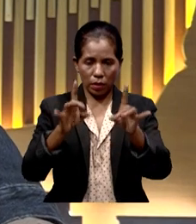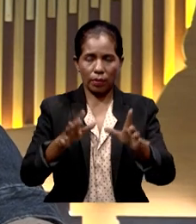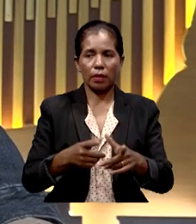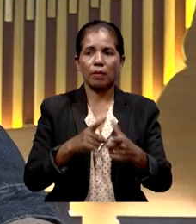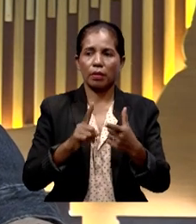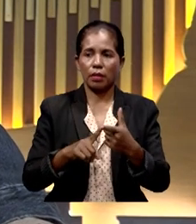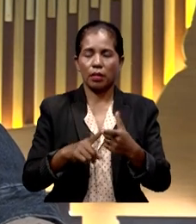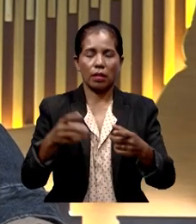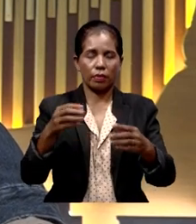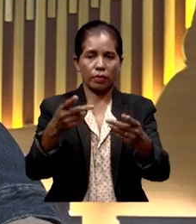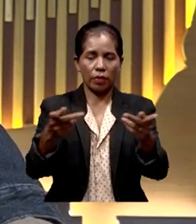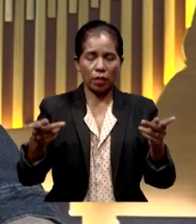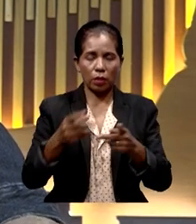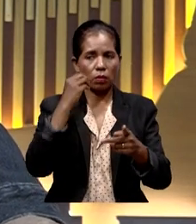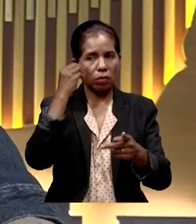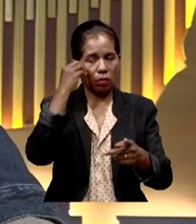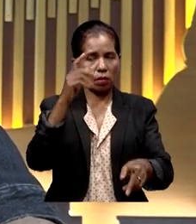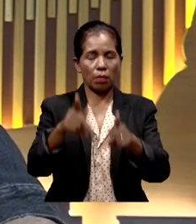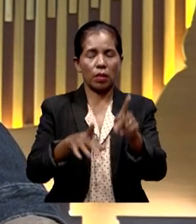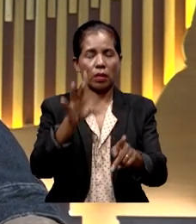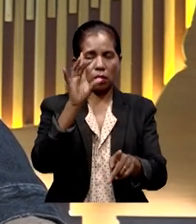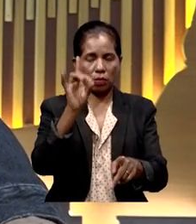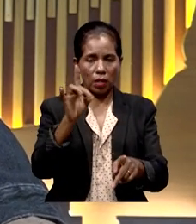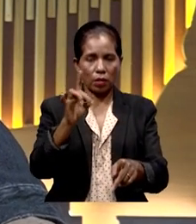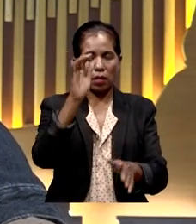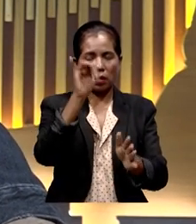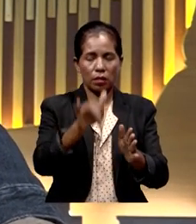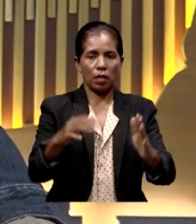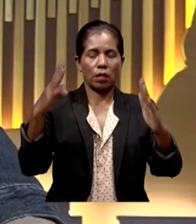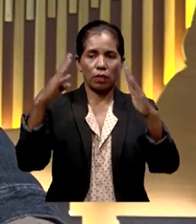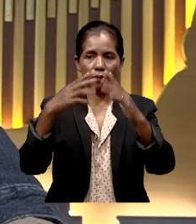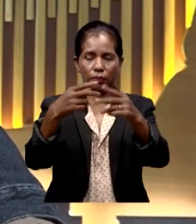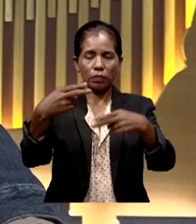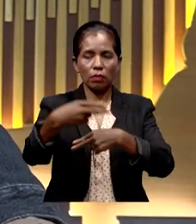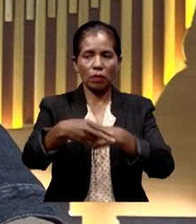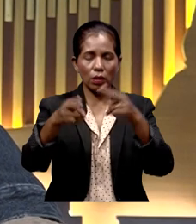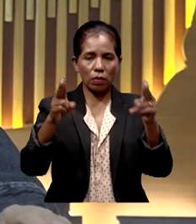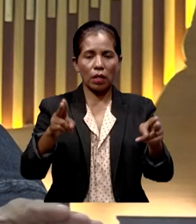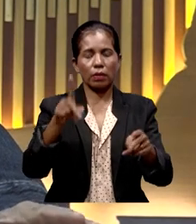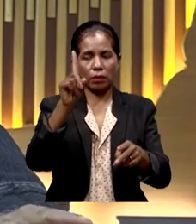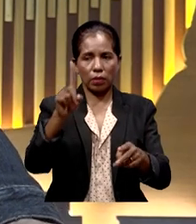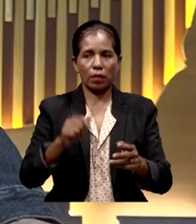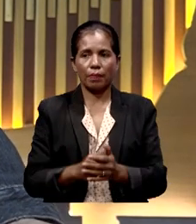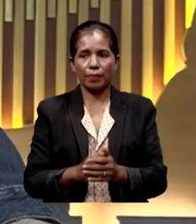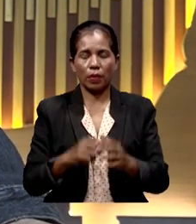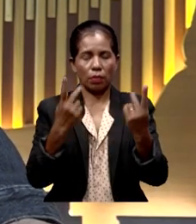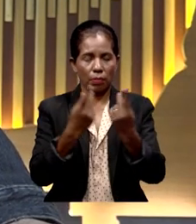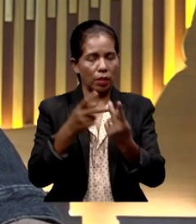Poi la fatine è emana in Wallu canone, è la quarta vita, che è compagnia